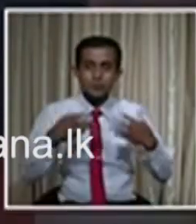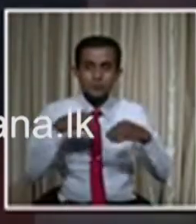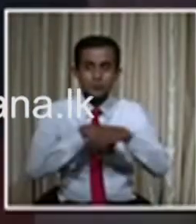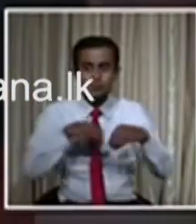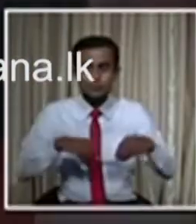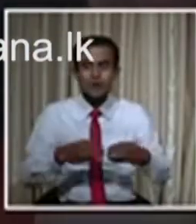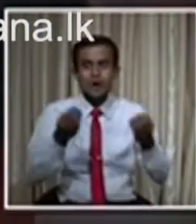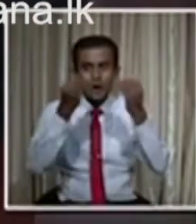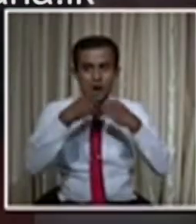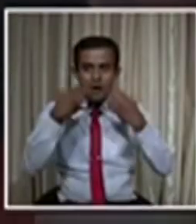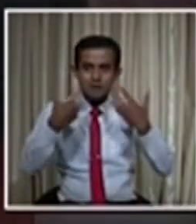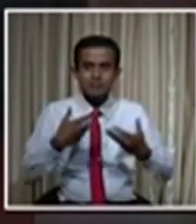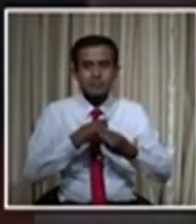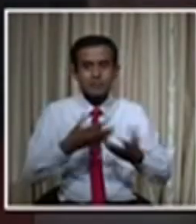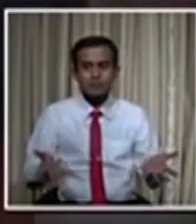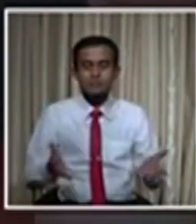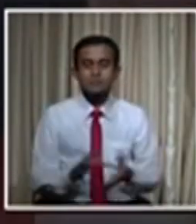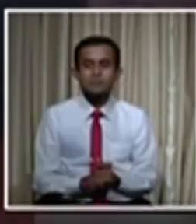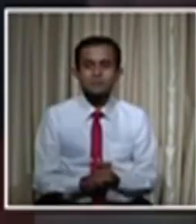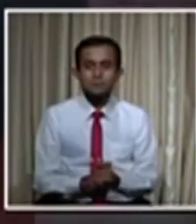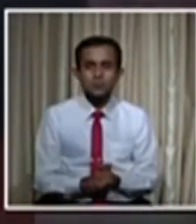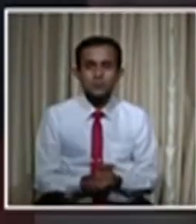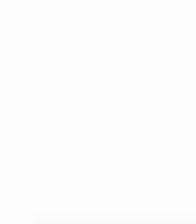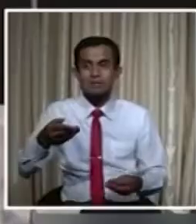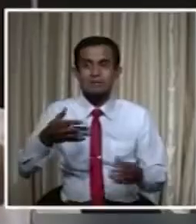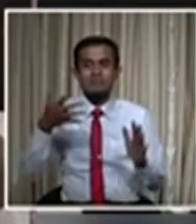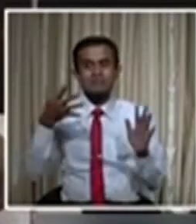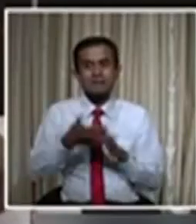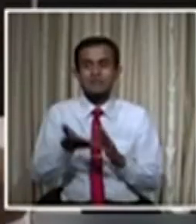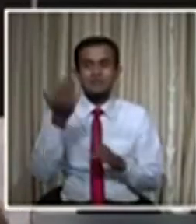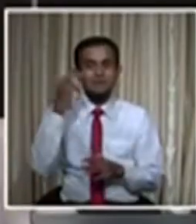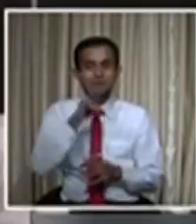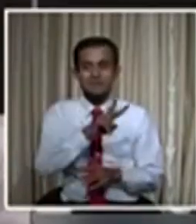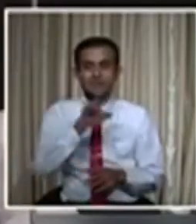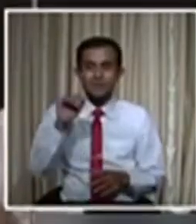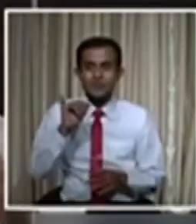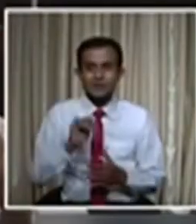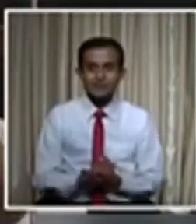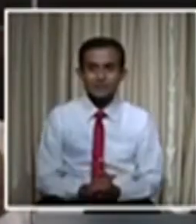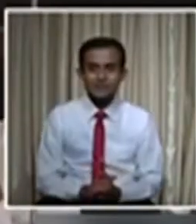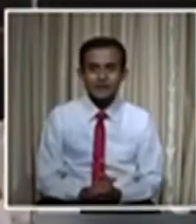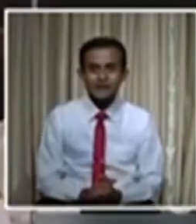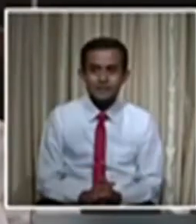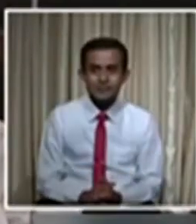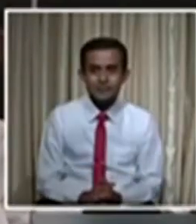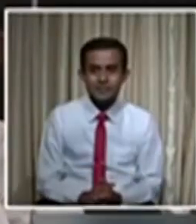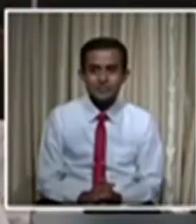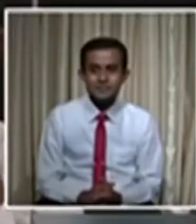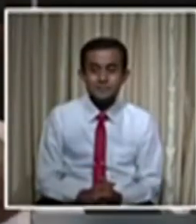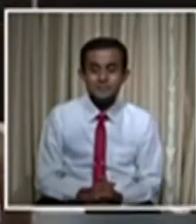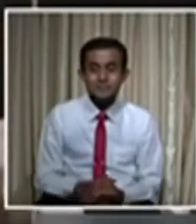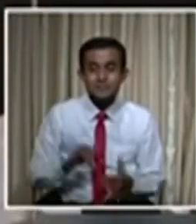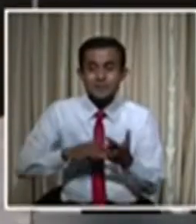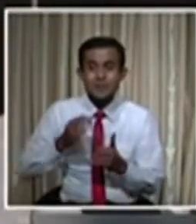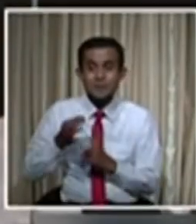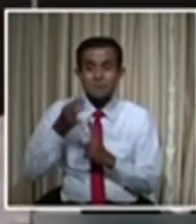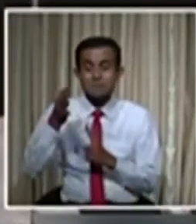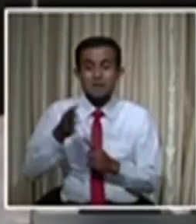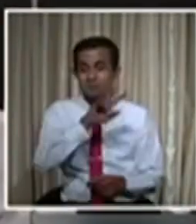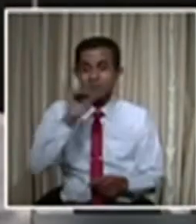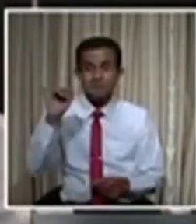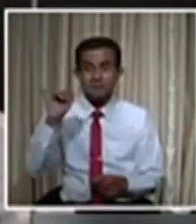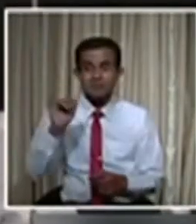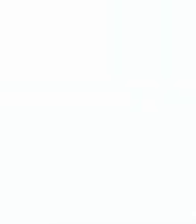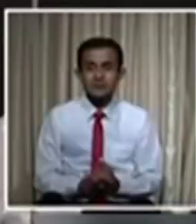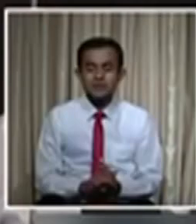කුෂිකර්මයක් කාලා විනාශ කරුවා ගරු ඇමතුමා ඔබතුමා පඹේ කරලා ඉවරයි සජිත් ප්‍රේමදාස මහත්තයා මෙහෙම නාගත්තේ නෑ දවස්